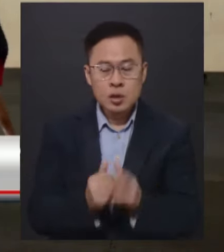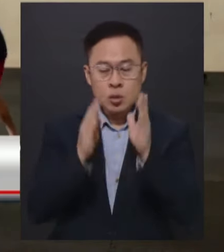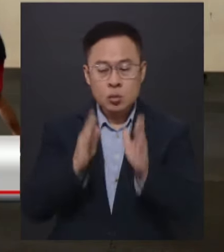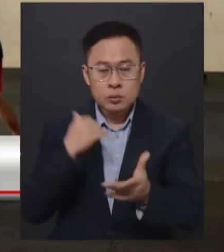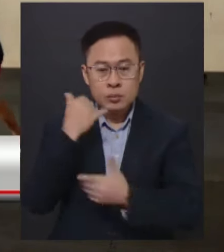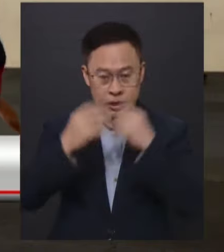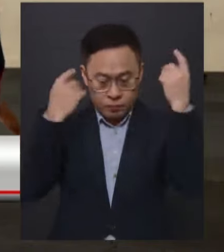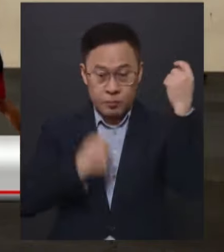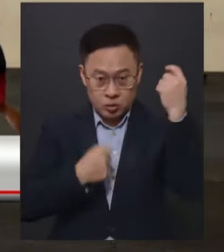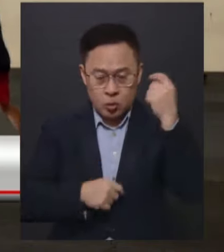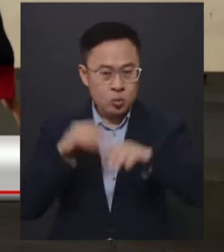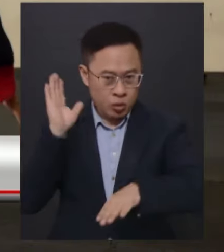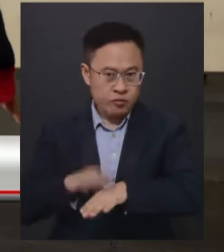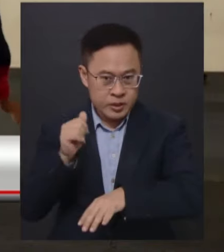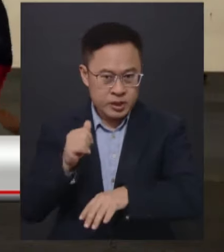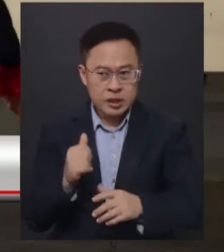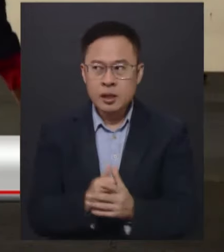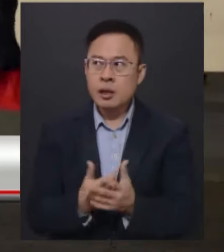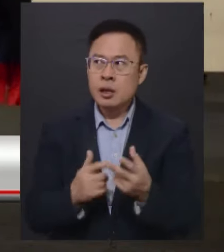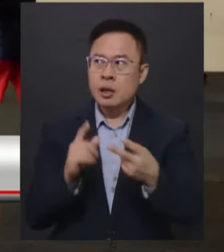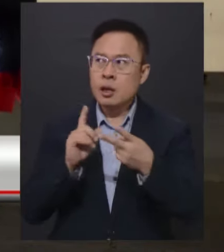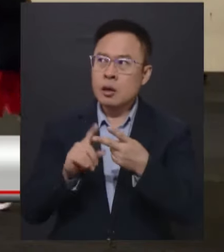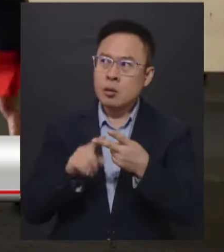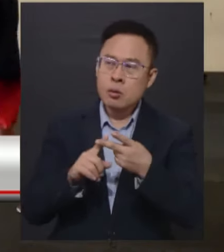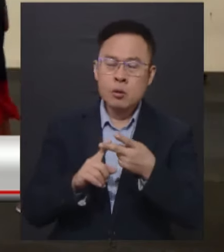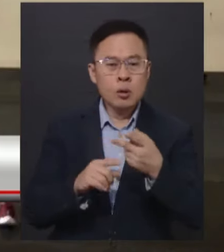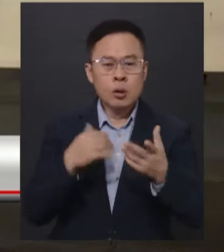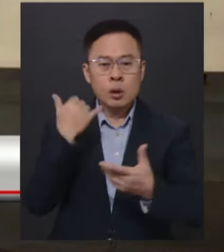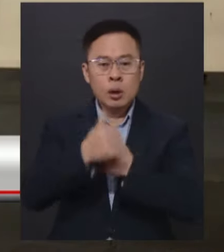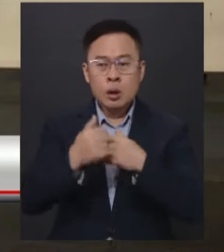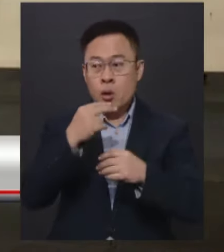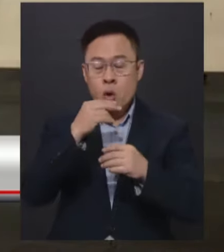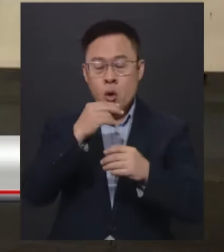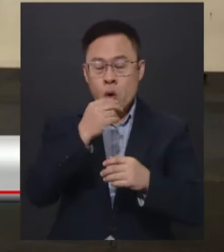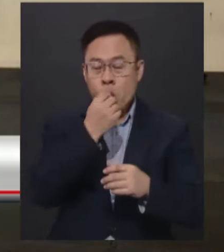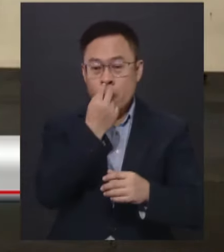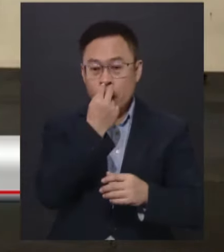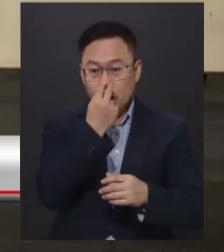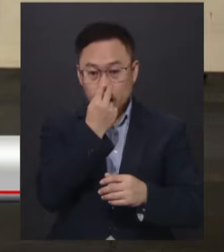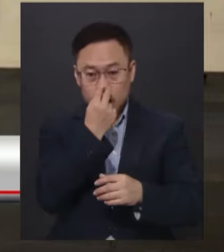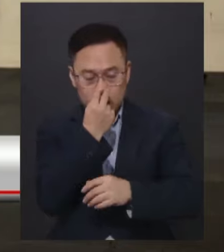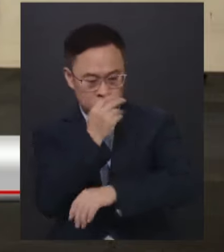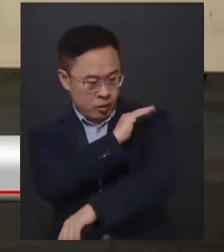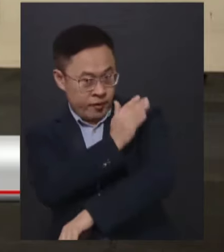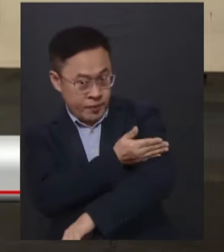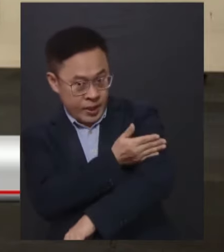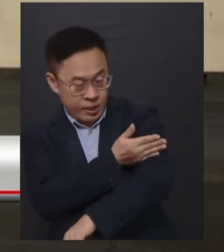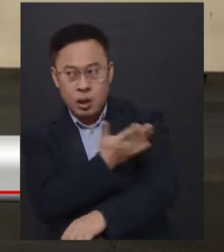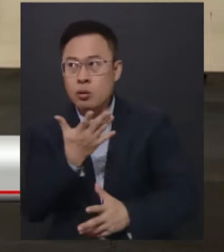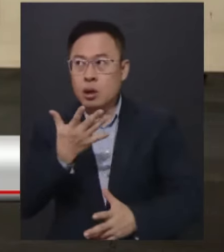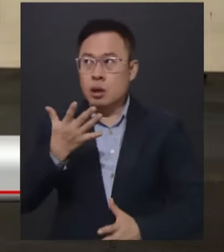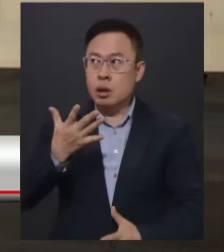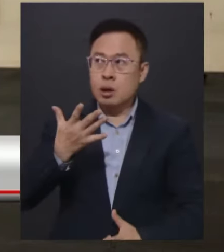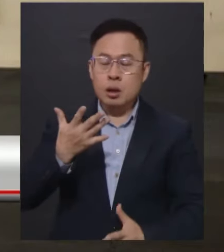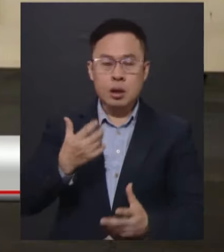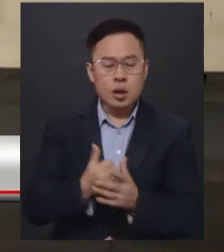โกที่ยังไม่ได้นะครับแล้วก็เทอร์กีแล้วก็จอร์แดนแล้วก็ฟิลิปปินส์นะครับที่เป็นคู่ต่อสู้ของเ